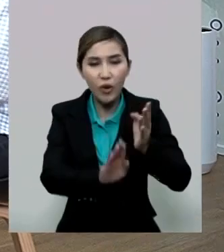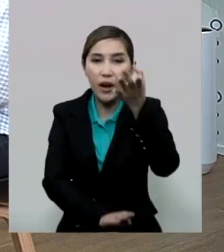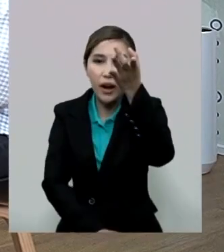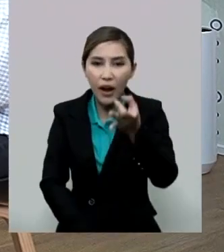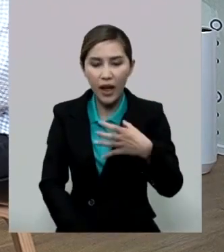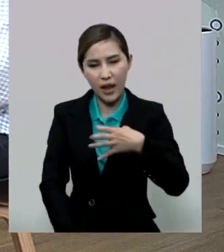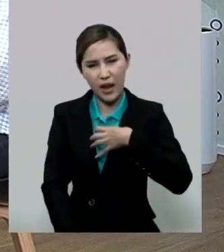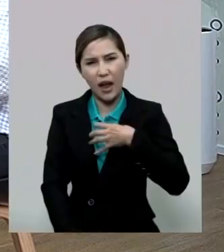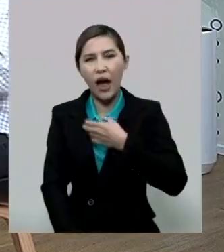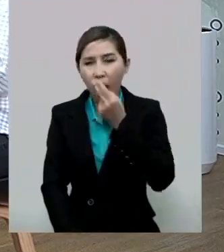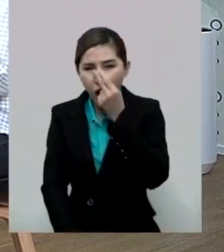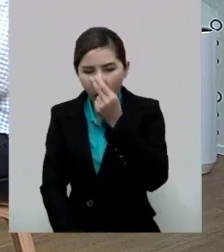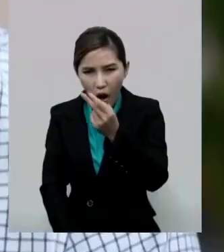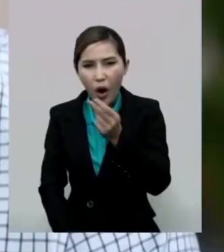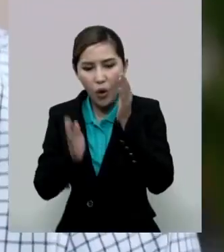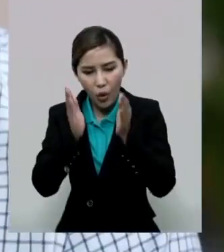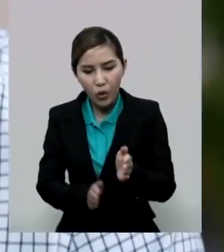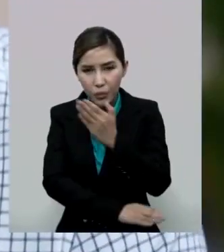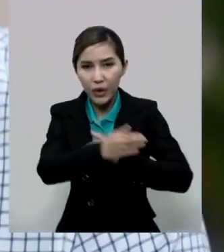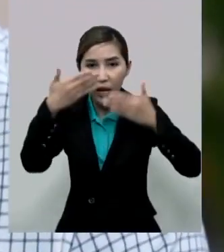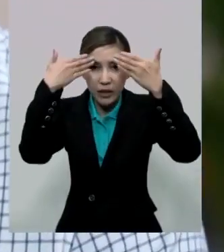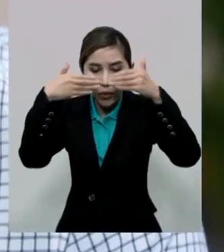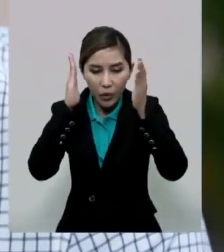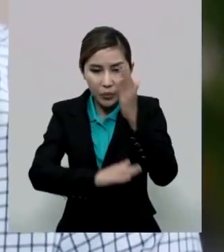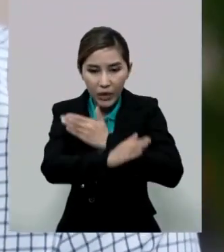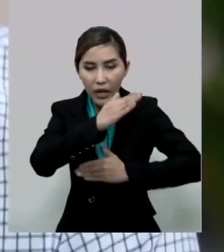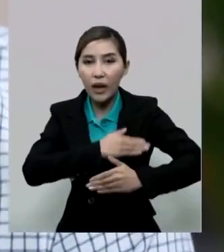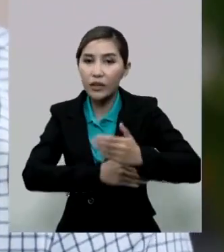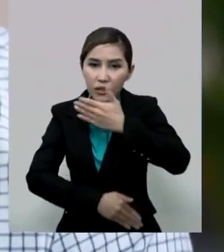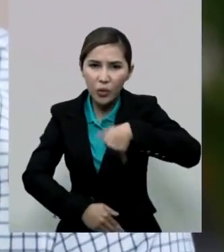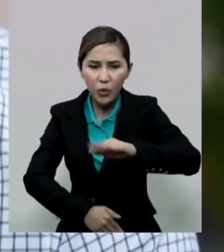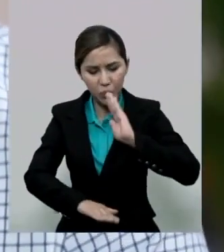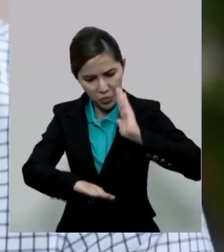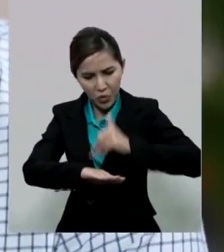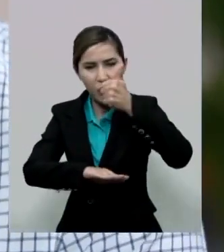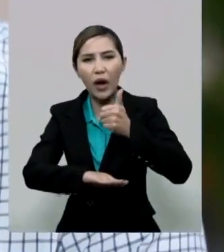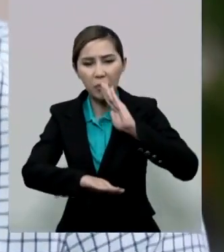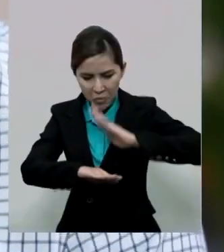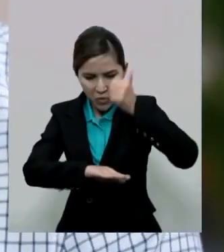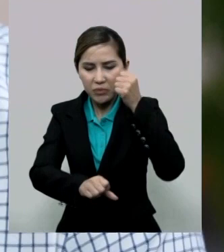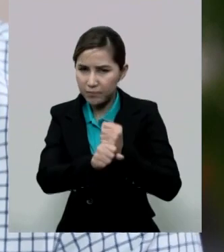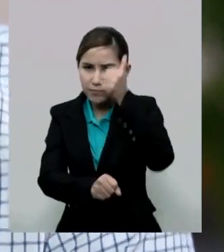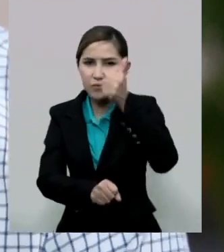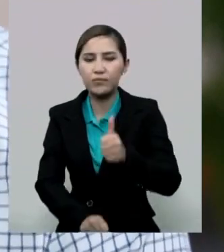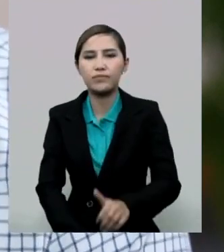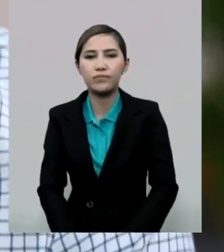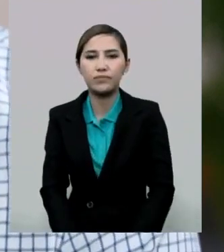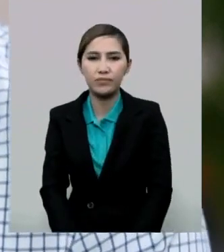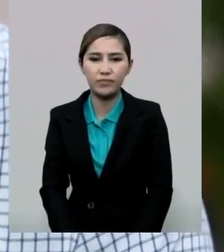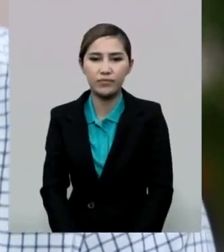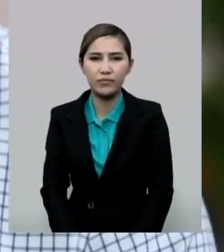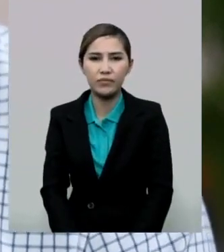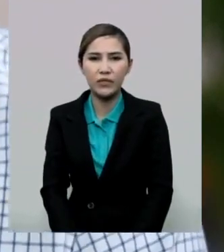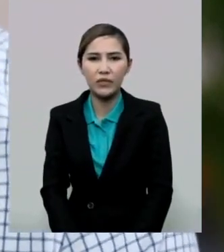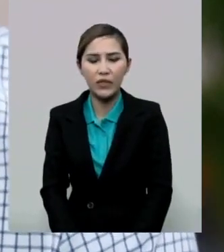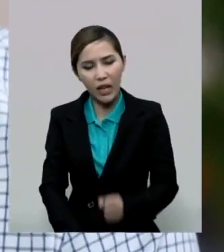ากถึงพวกเขาอย่างไร คือแค่อยากให้เรามองคนตาบอดและคนพิการทั่วไปว่าเขามีความสามารถเขามีศักยภาพเพราะฉะนั้น